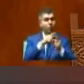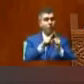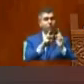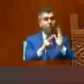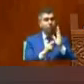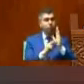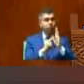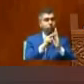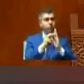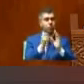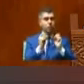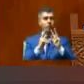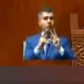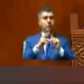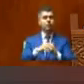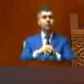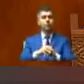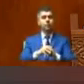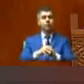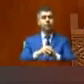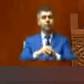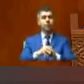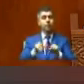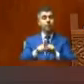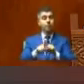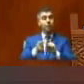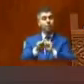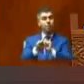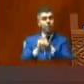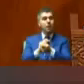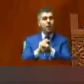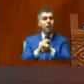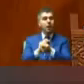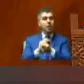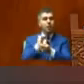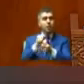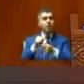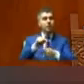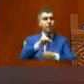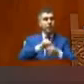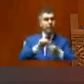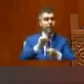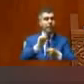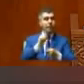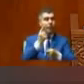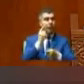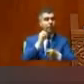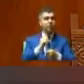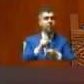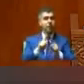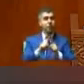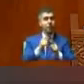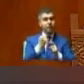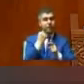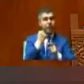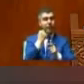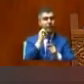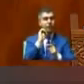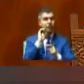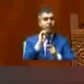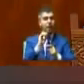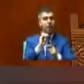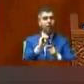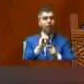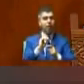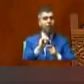تدريجية متحكم فيها، ماشي غير أجي ونتقل من نظام إلى نظام. إما كتنتقل فيه تحت القوة القاهرة، لأن